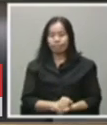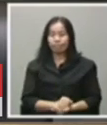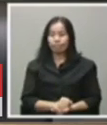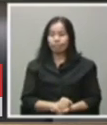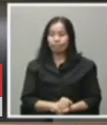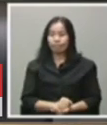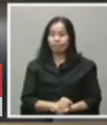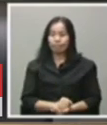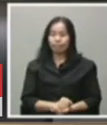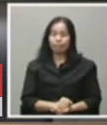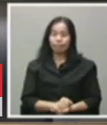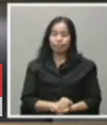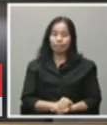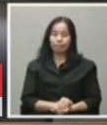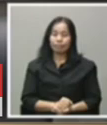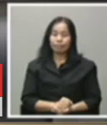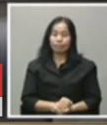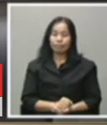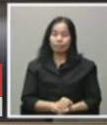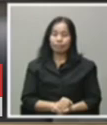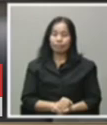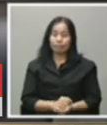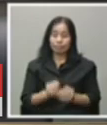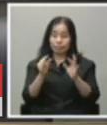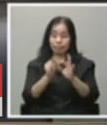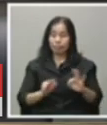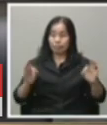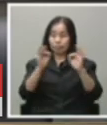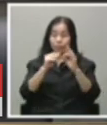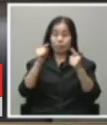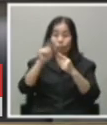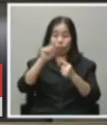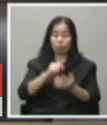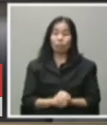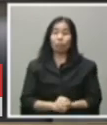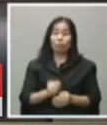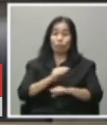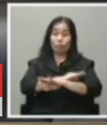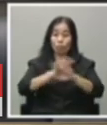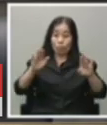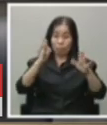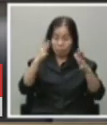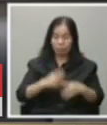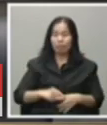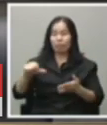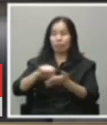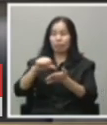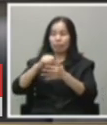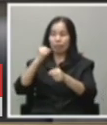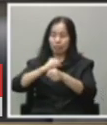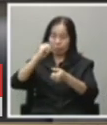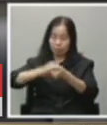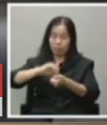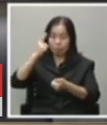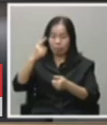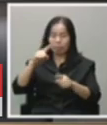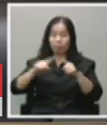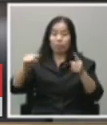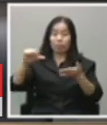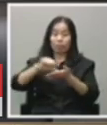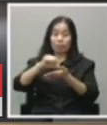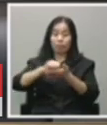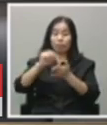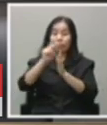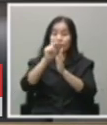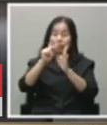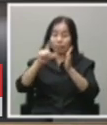านประธานอย่างนี้ครับในสาระสำคัญเนี่ยครับนอกจากไม่ยกเลิกท่านยังให้แก้ไขสัญญาและการแก้ไขสัญญาเนี่ยครับ